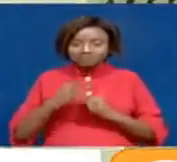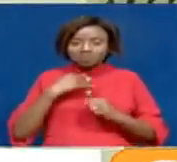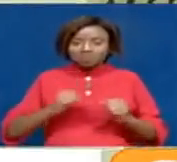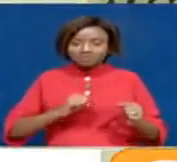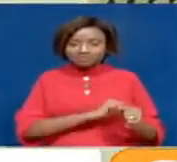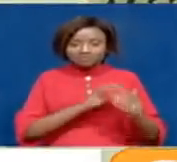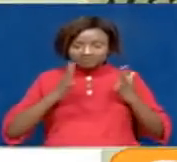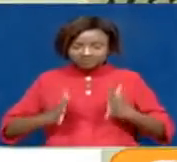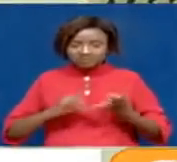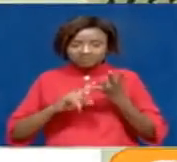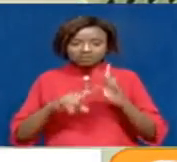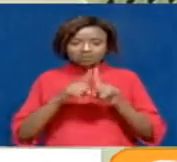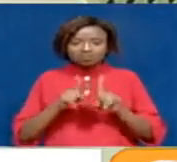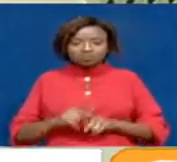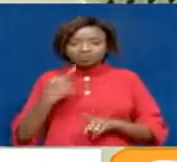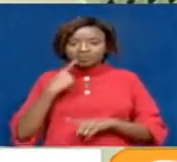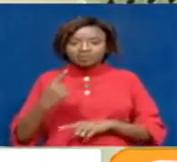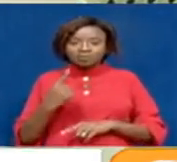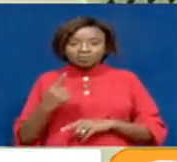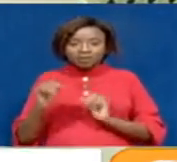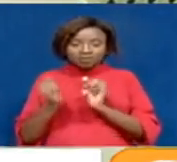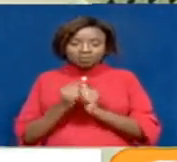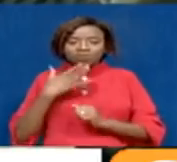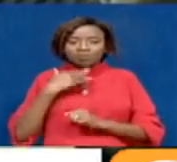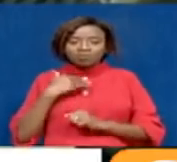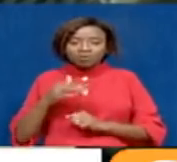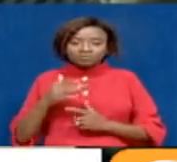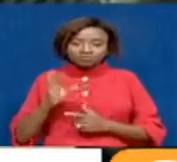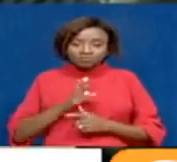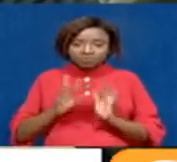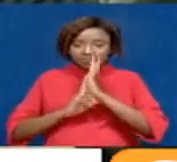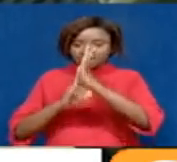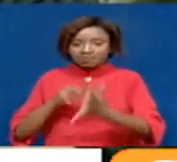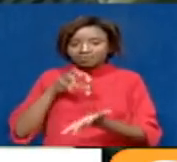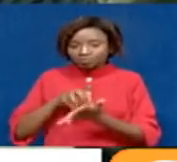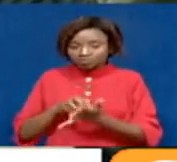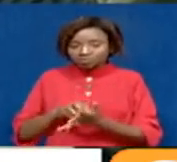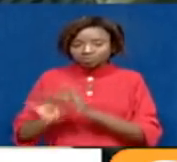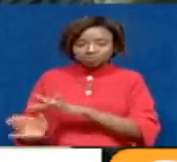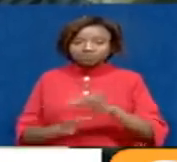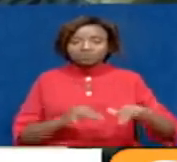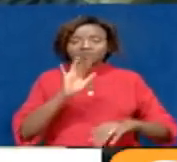useneta, huku 110 wakitafuta viti vya uwakilishi wa kike. Watu